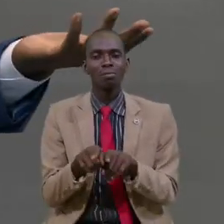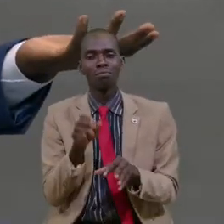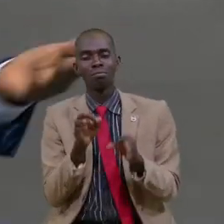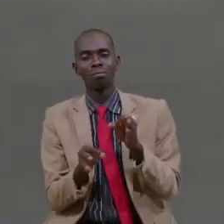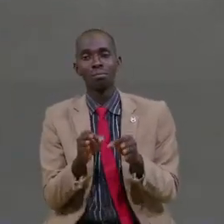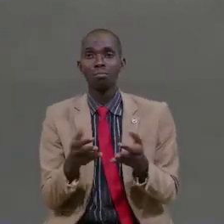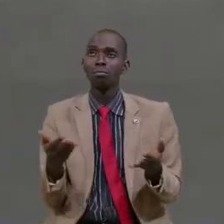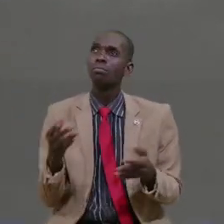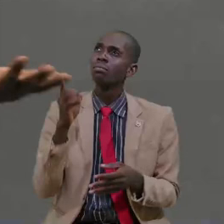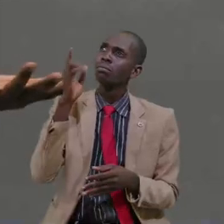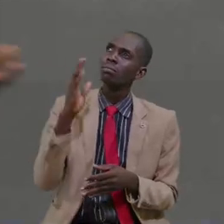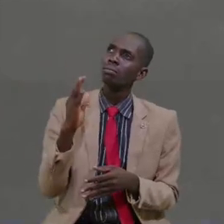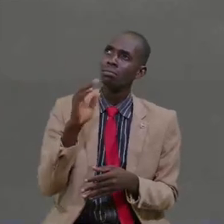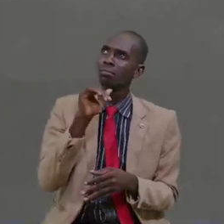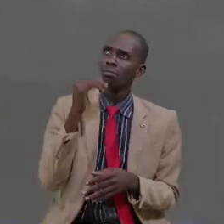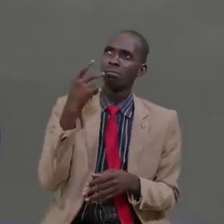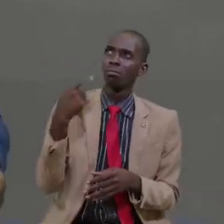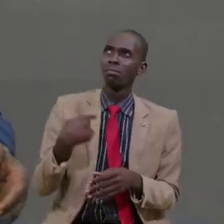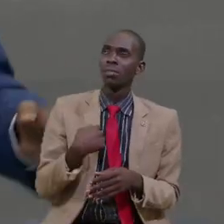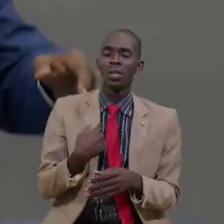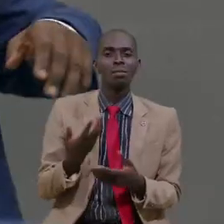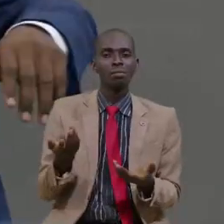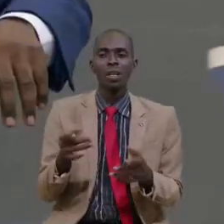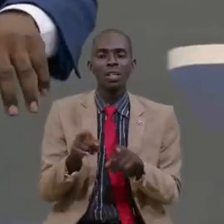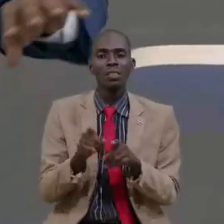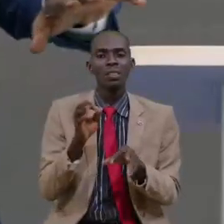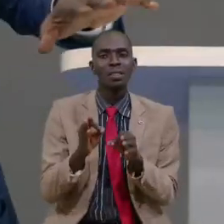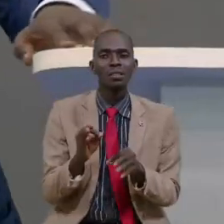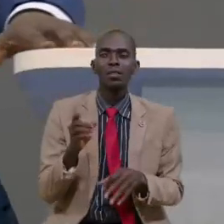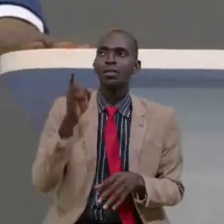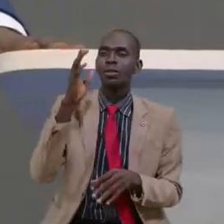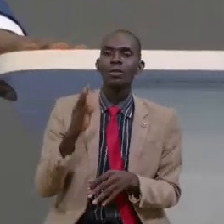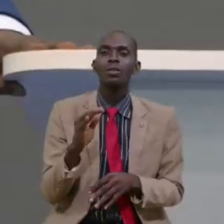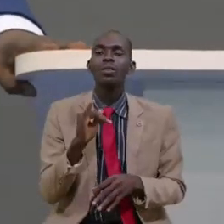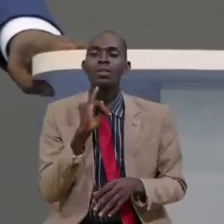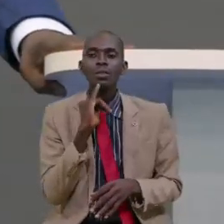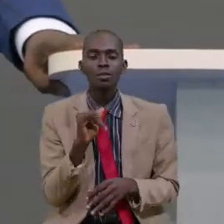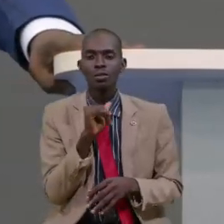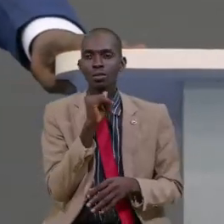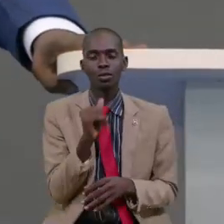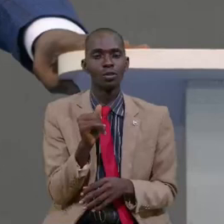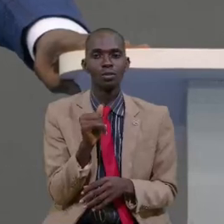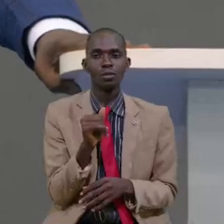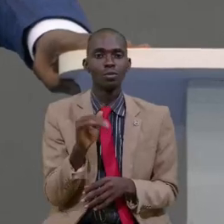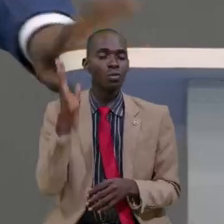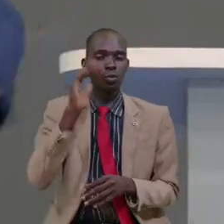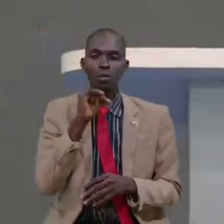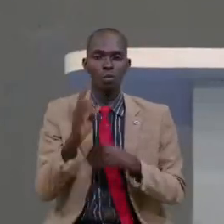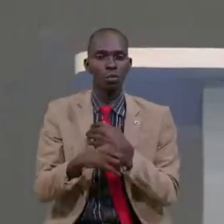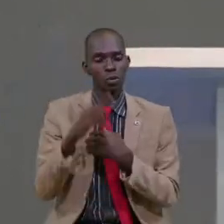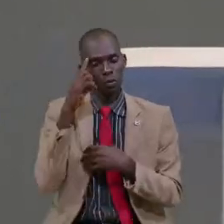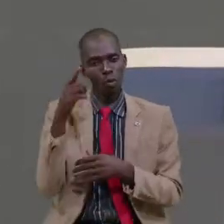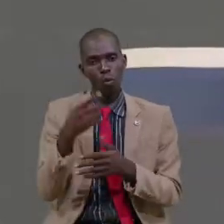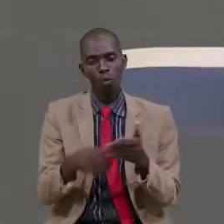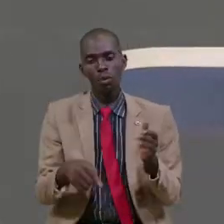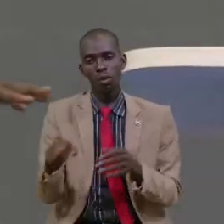comportent comme si Dieu ne les voit pas, comme si Dieu ne va pas leur rendre compte,